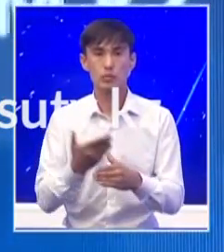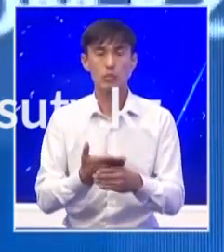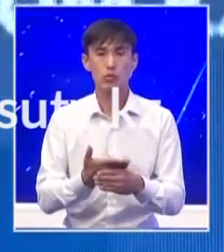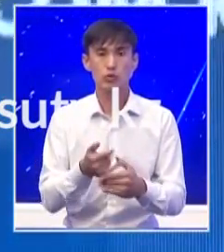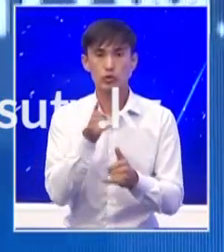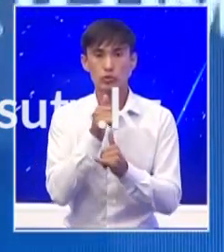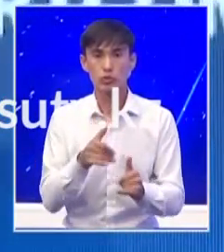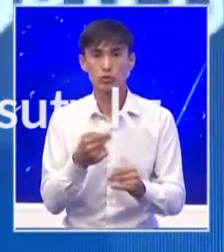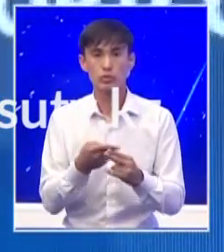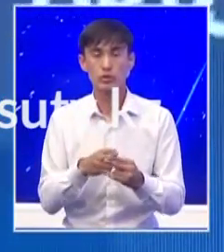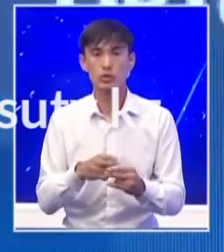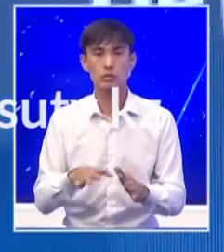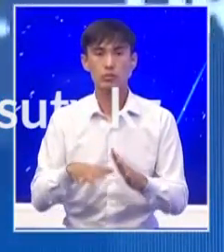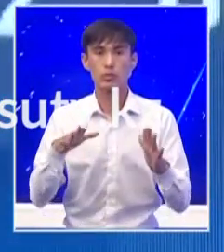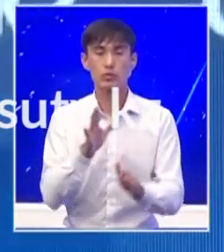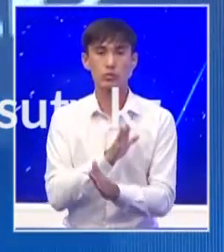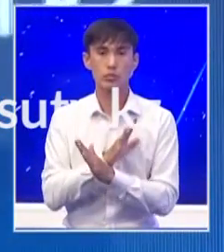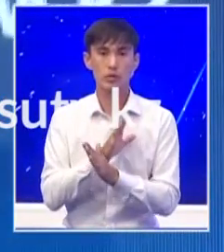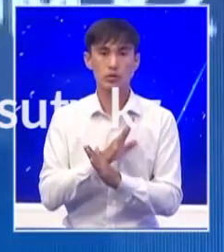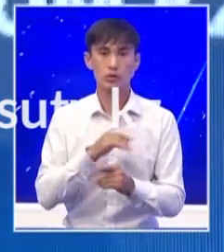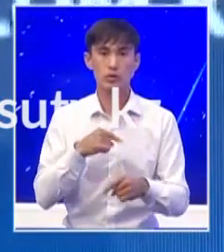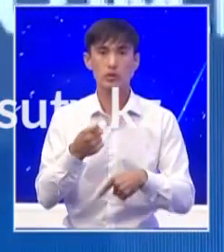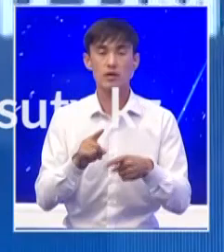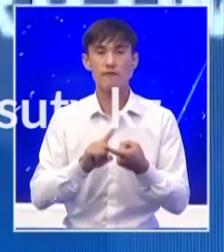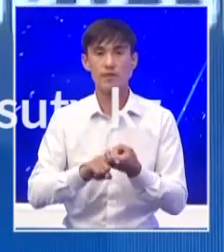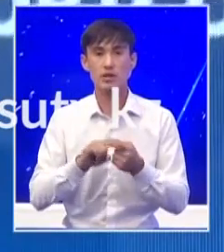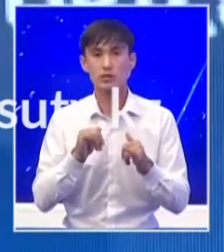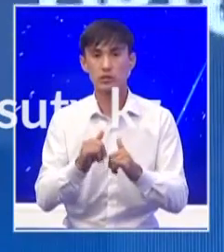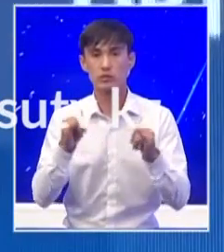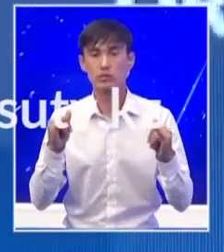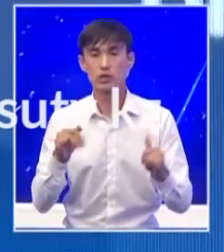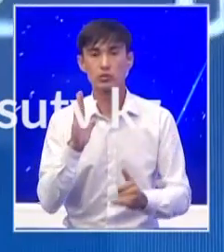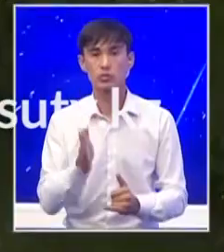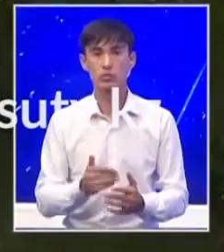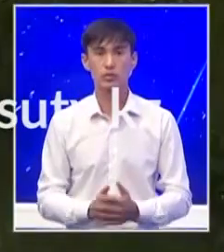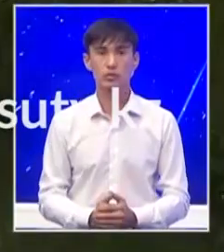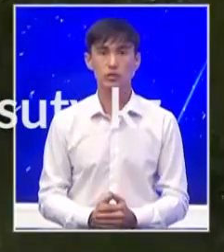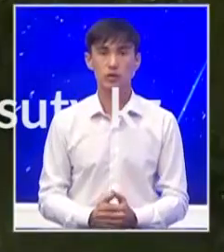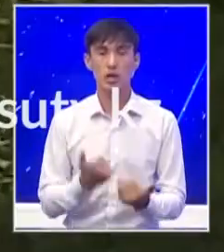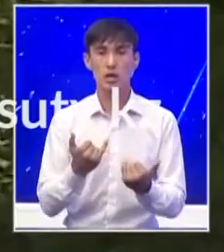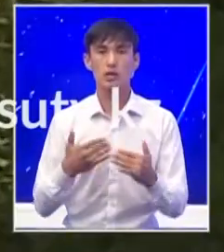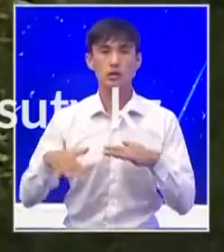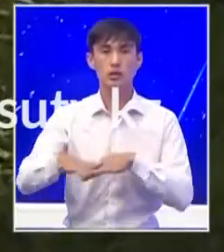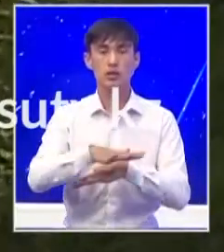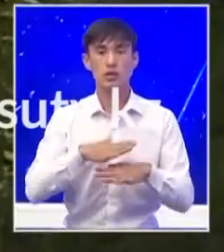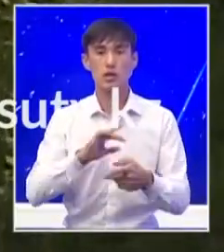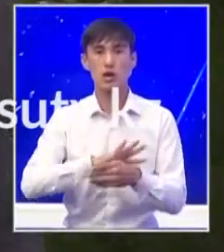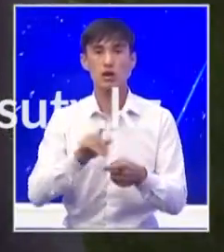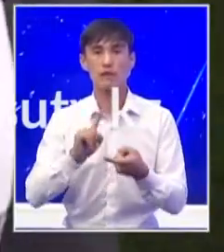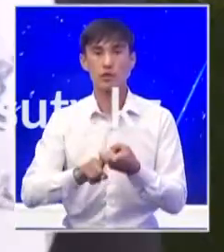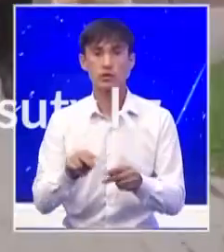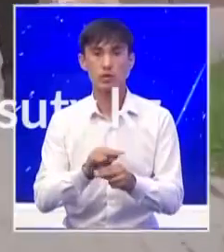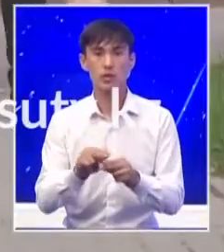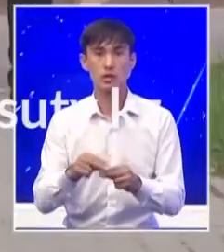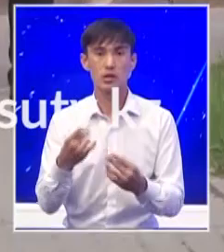бұл өлім жетімнің көбейіп, инфекцияның бұдан әрі таралуына әкеп соқтырады. Қазір елде коронавирустан емделіп